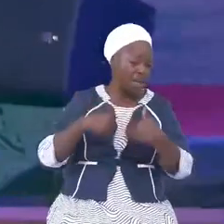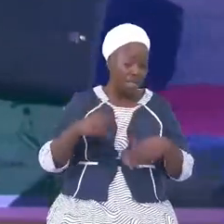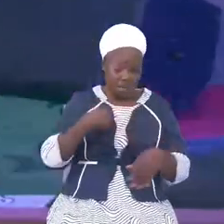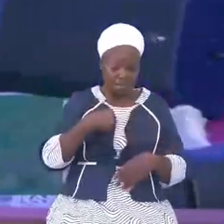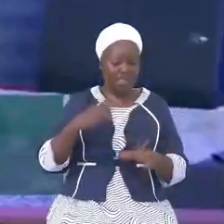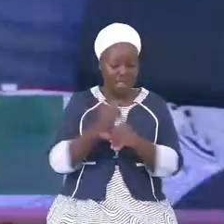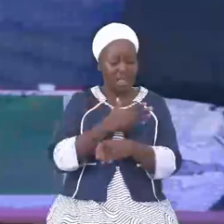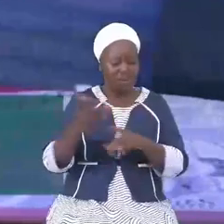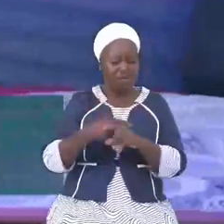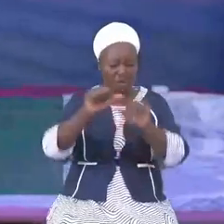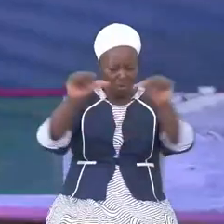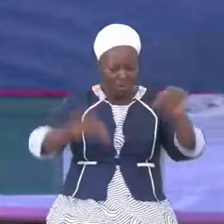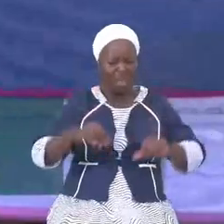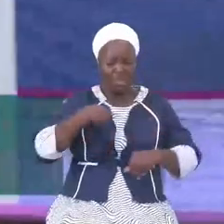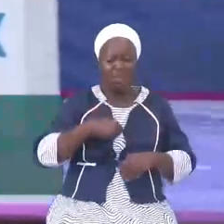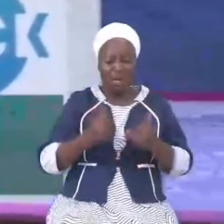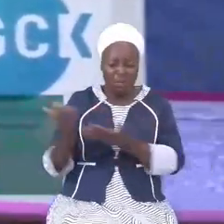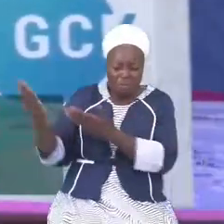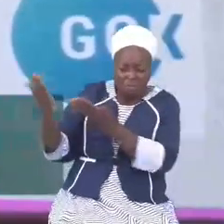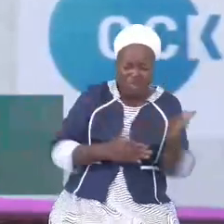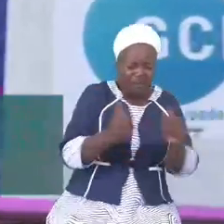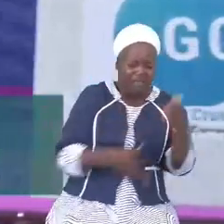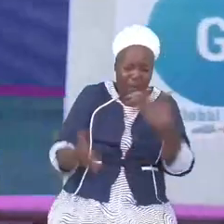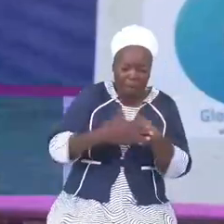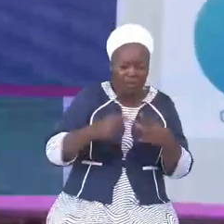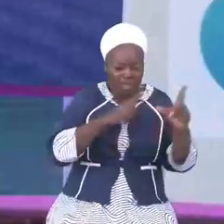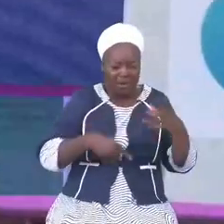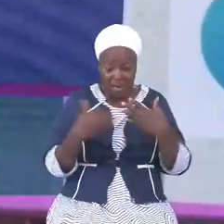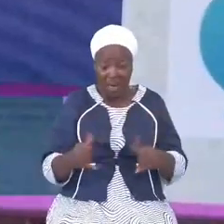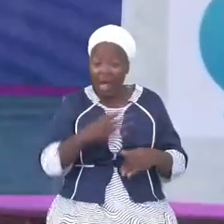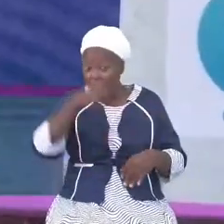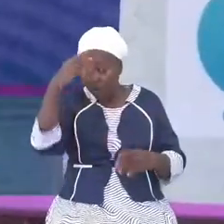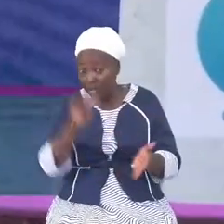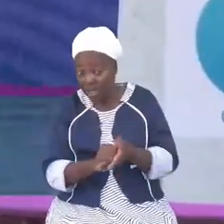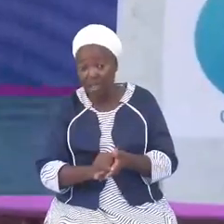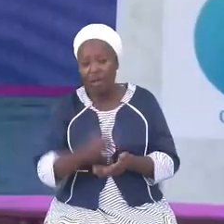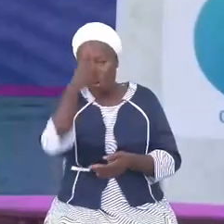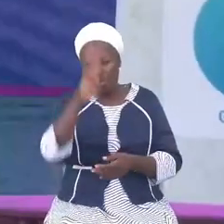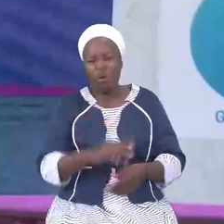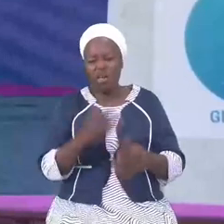je ramène tout maintenant. Et pour cela, Dieu a répondu